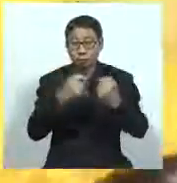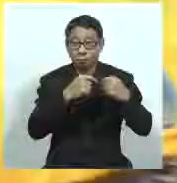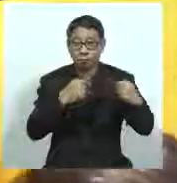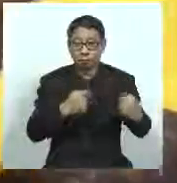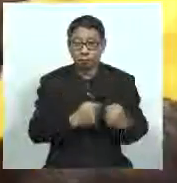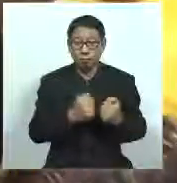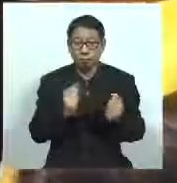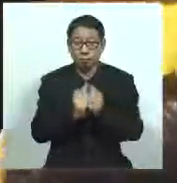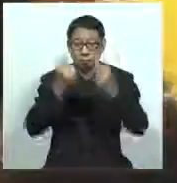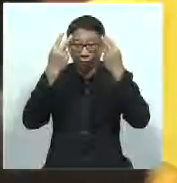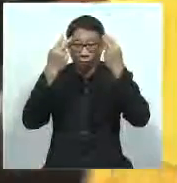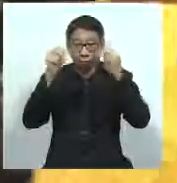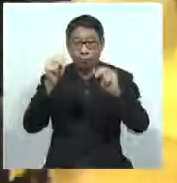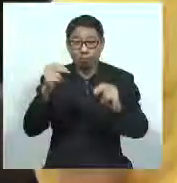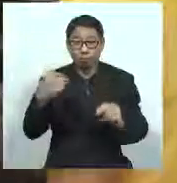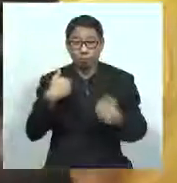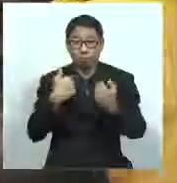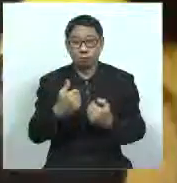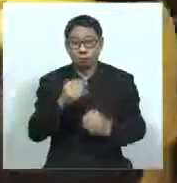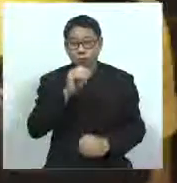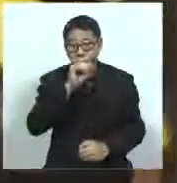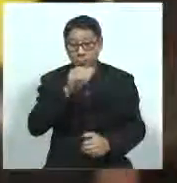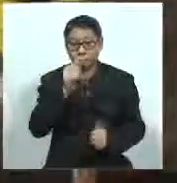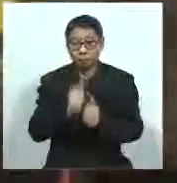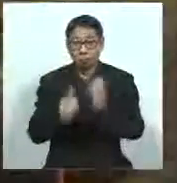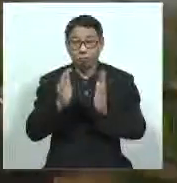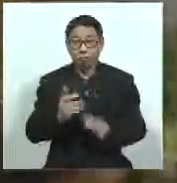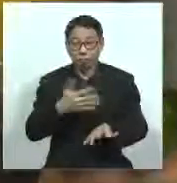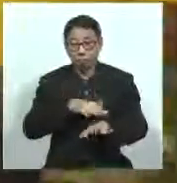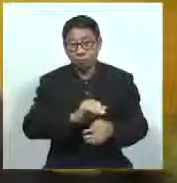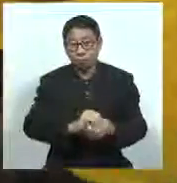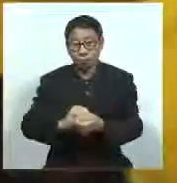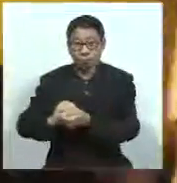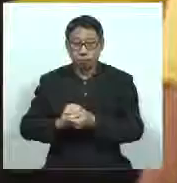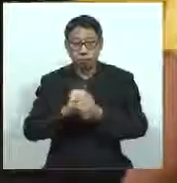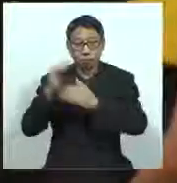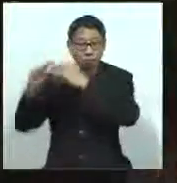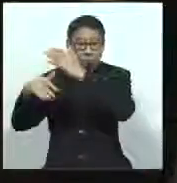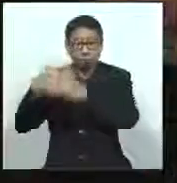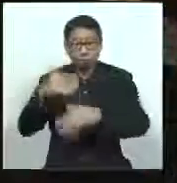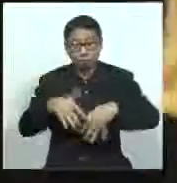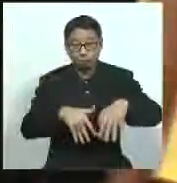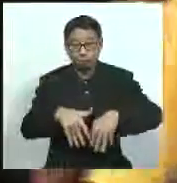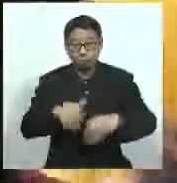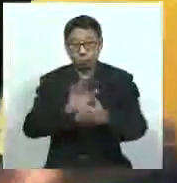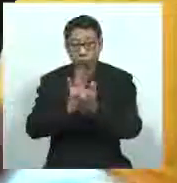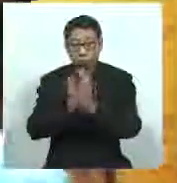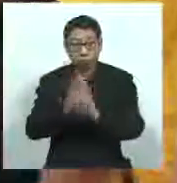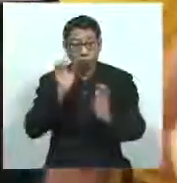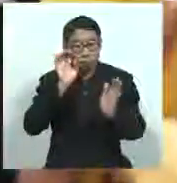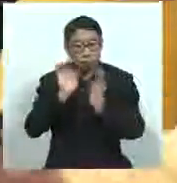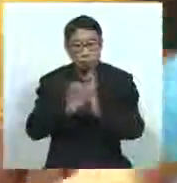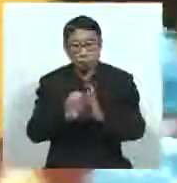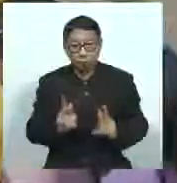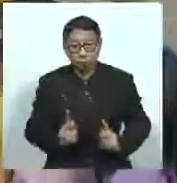านนายกรัฐมนตรีโดยท่านนายกได้ย้ำให้ทุกคนร่วมมือร่วมใจกันพัฒนาชุมชนปรับปรุงภูมิทัศน์คูคล